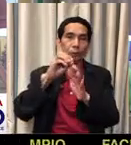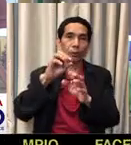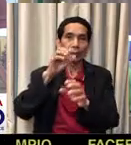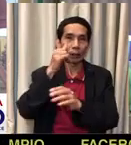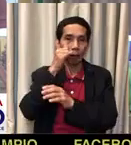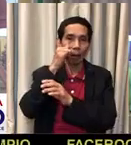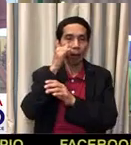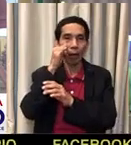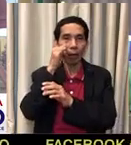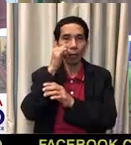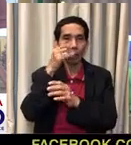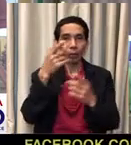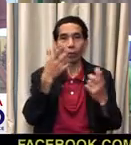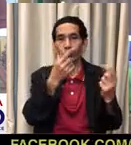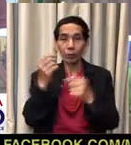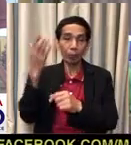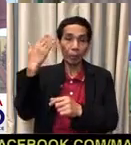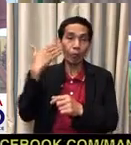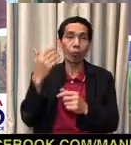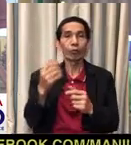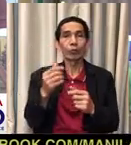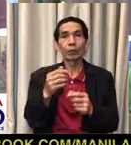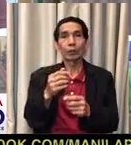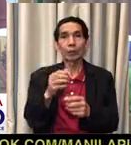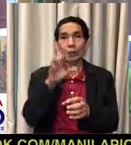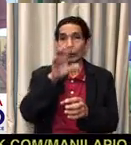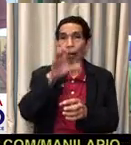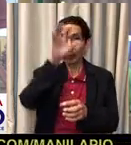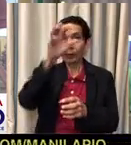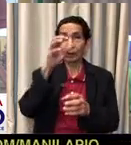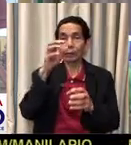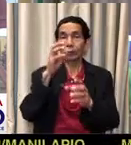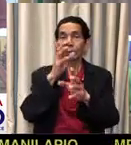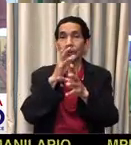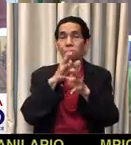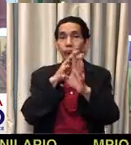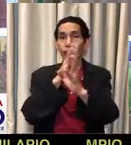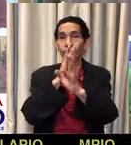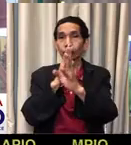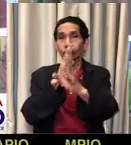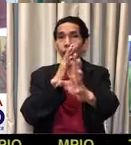po tayo nun, ginawa po natin dati yun. Hindi lang ipinatupad nung mga...